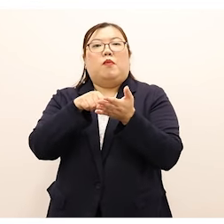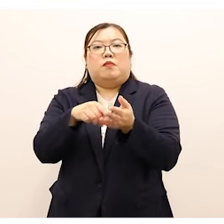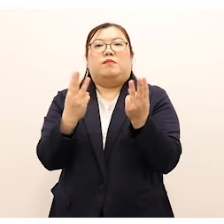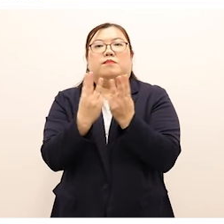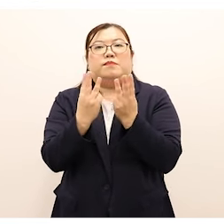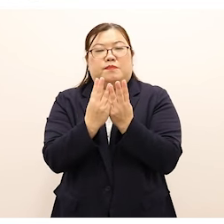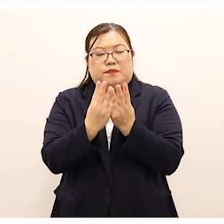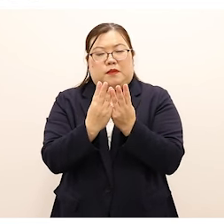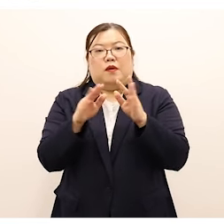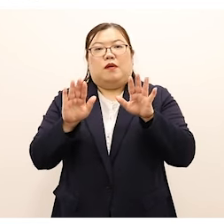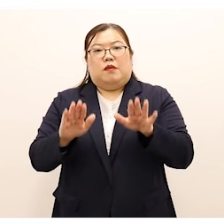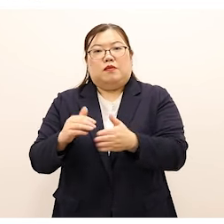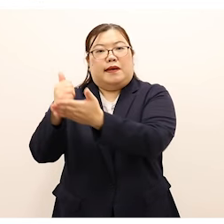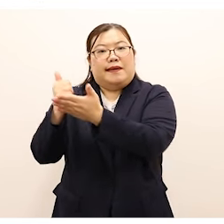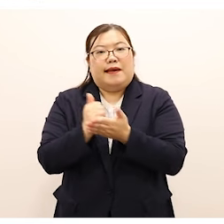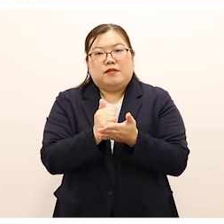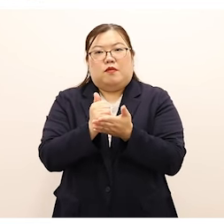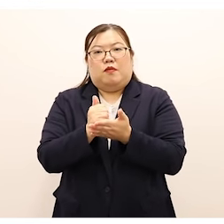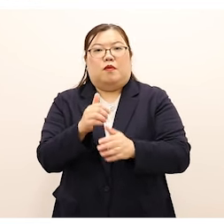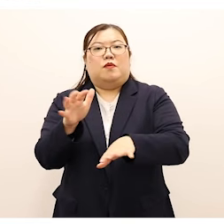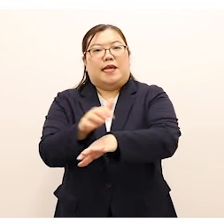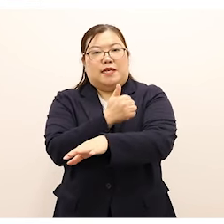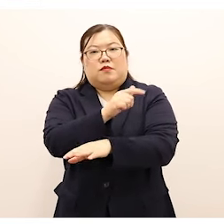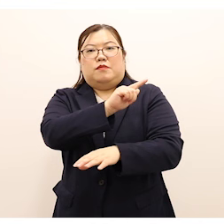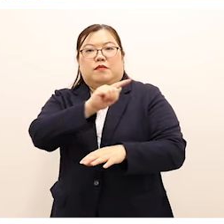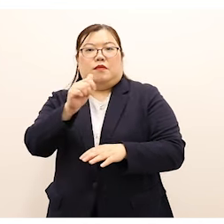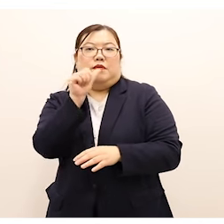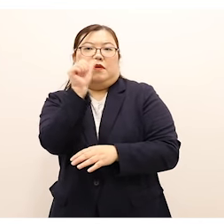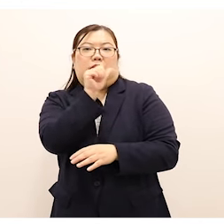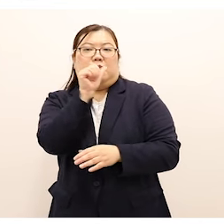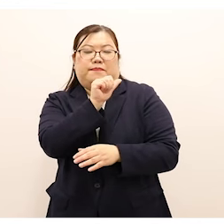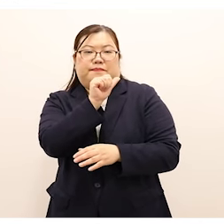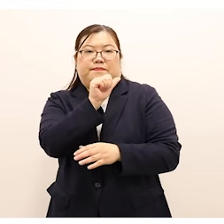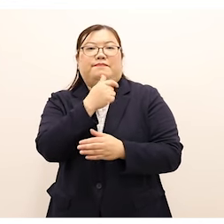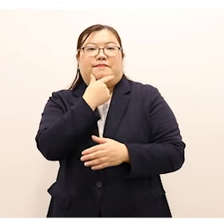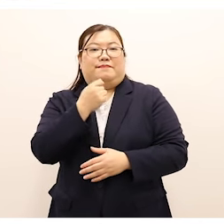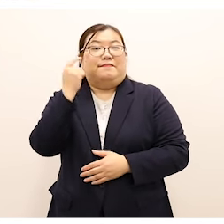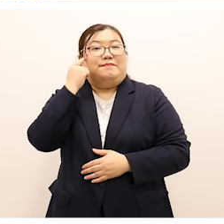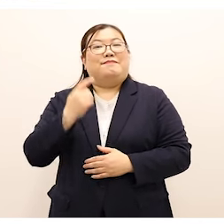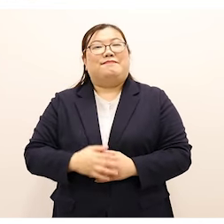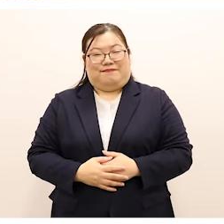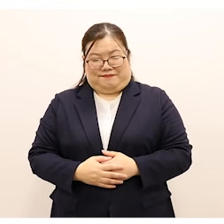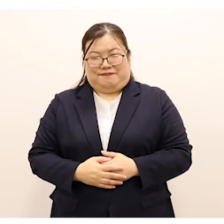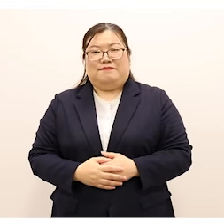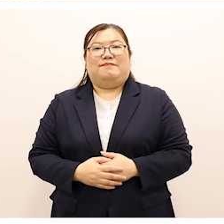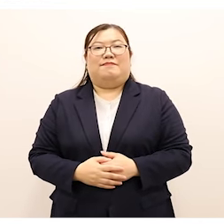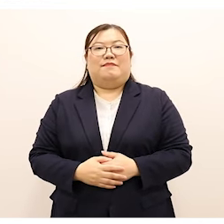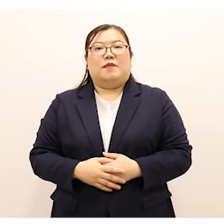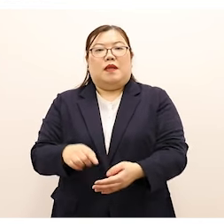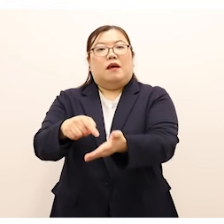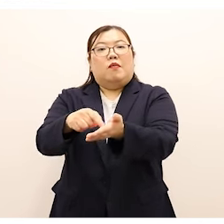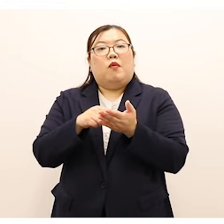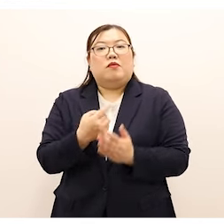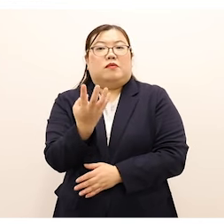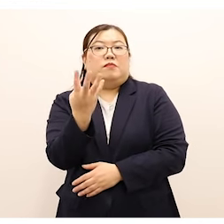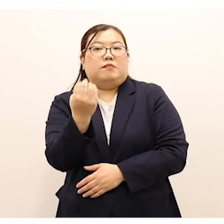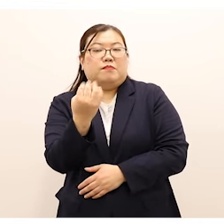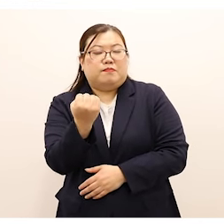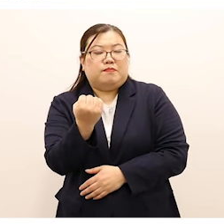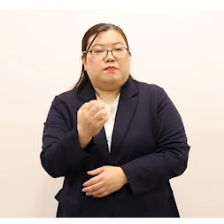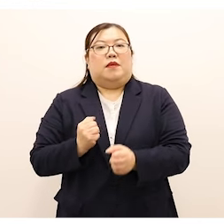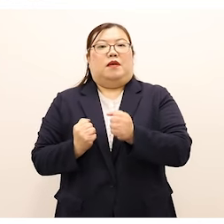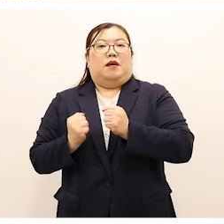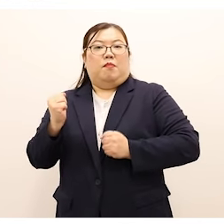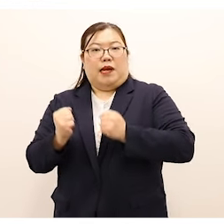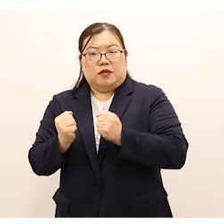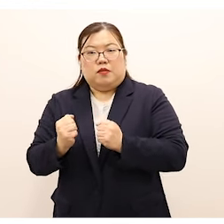ソンのエントリー数と本大会のゲストランナー招待選手が決定いたしましたのでご報告いたします。エ